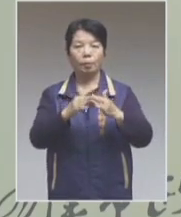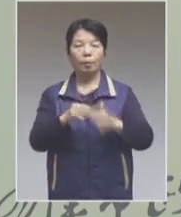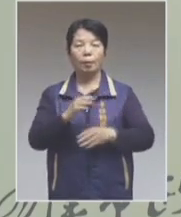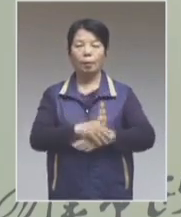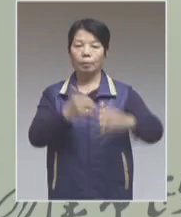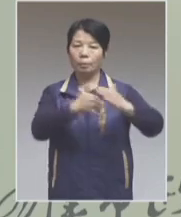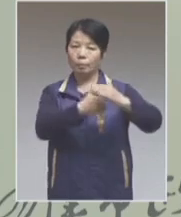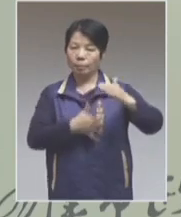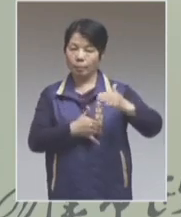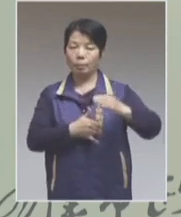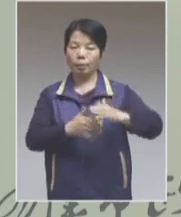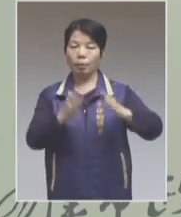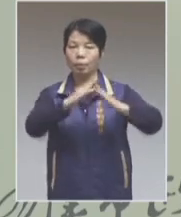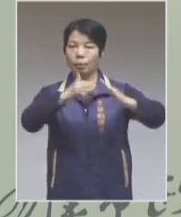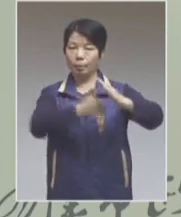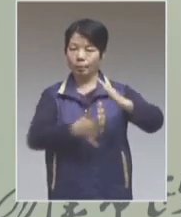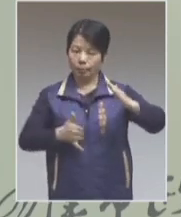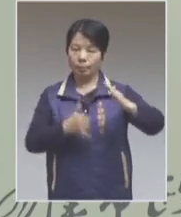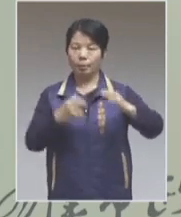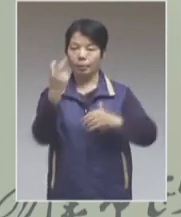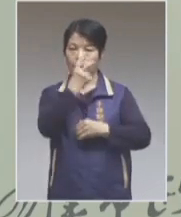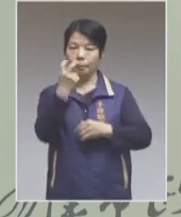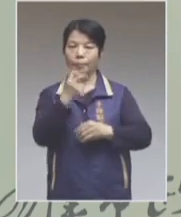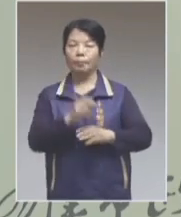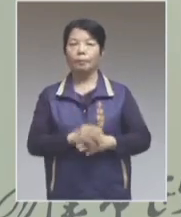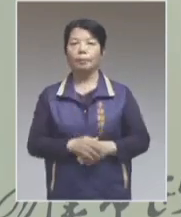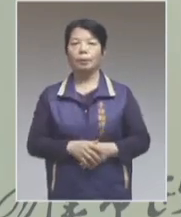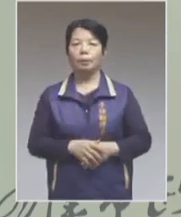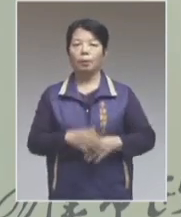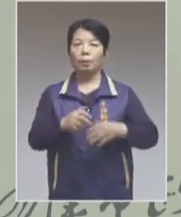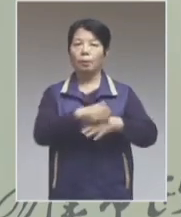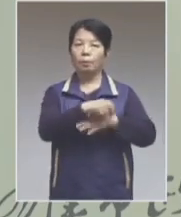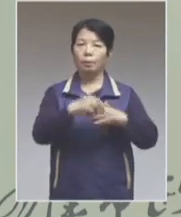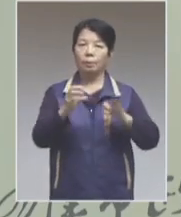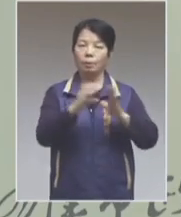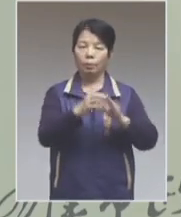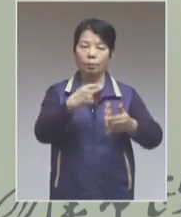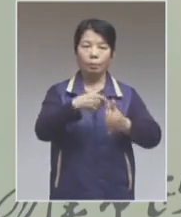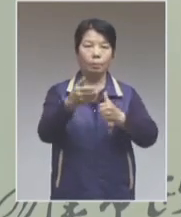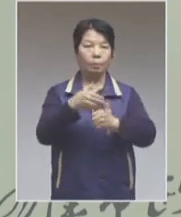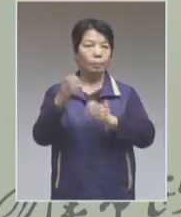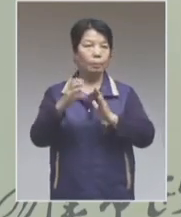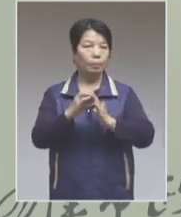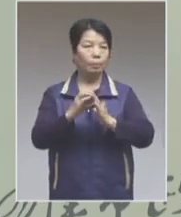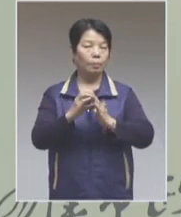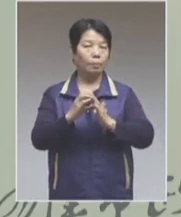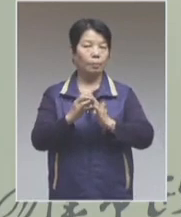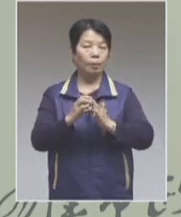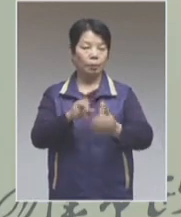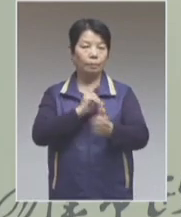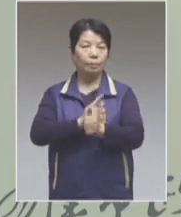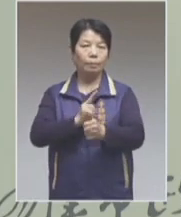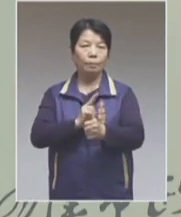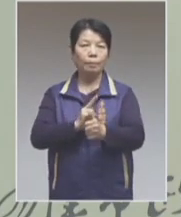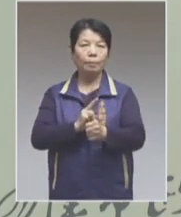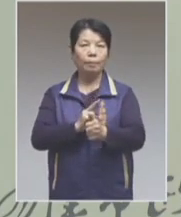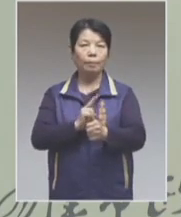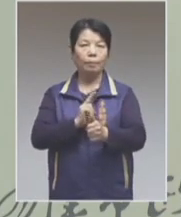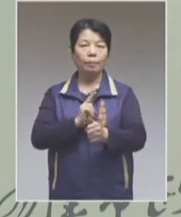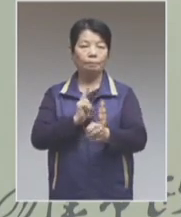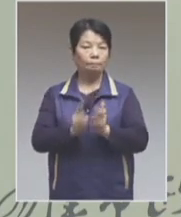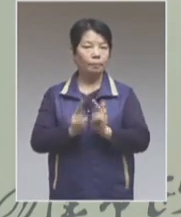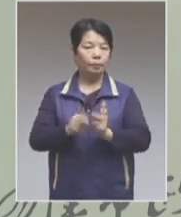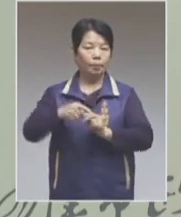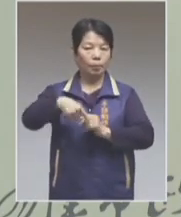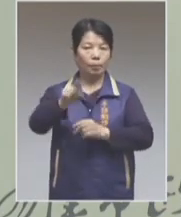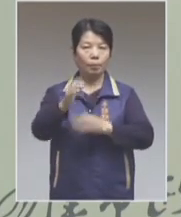家检疫的规定，好、哦、那从卫生局教育局好、哦、也派员到